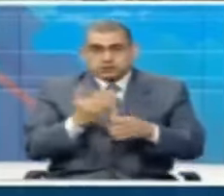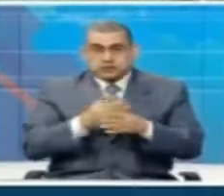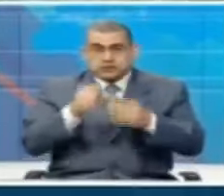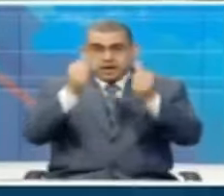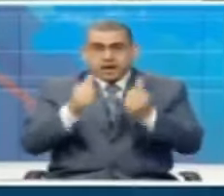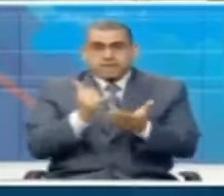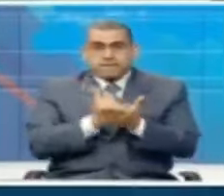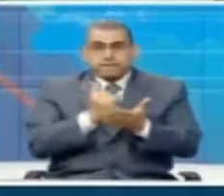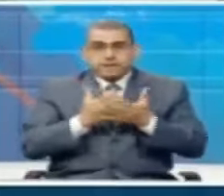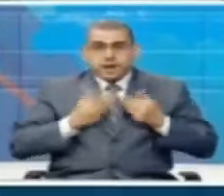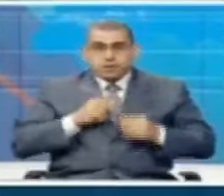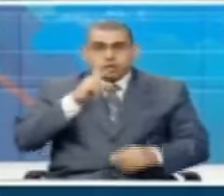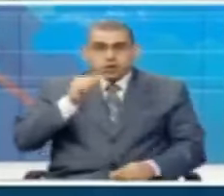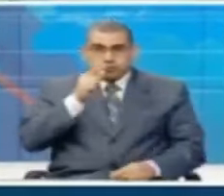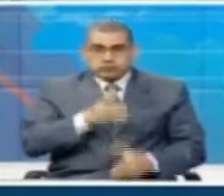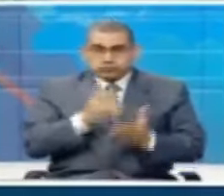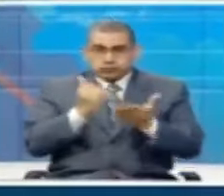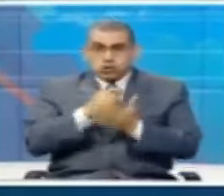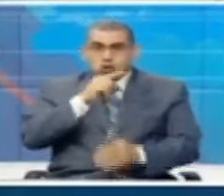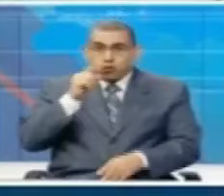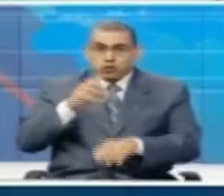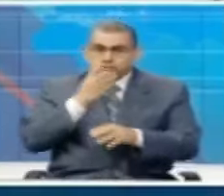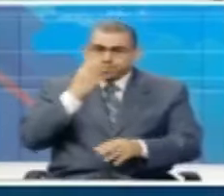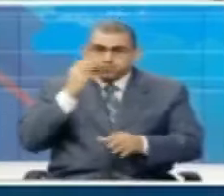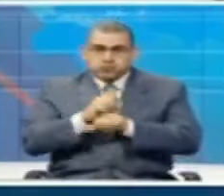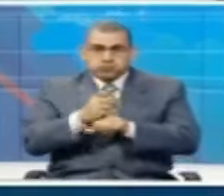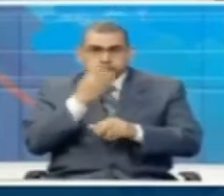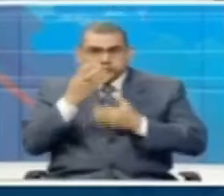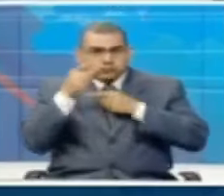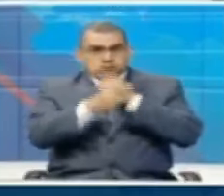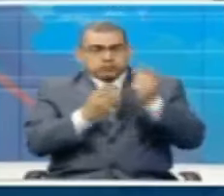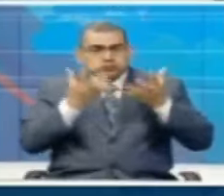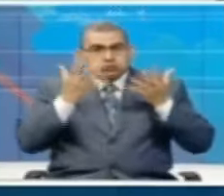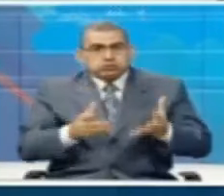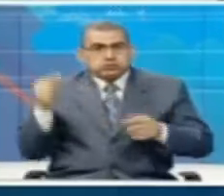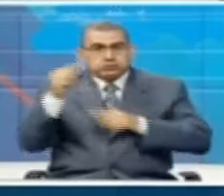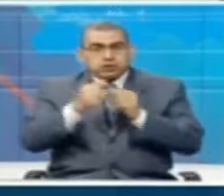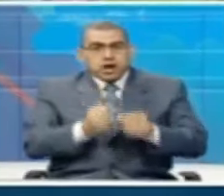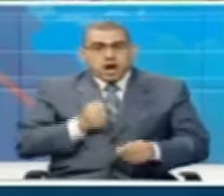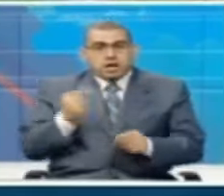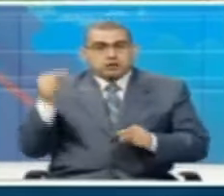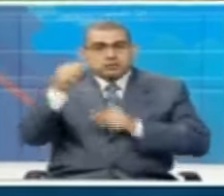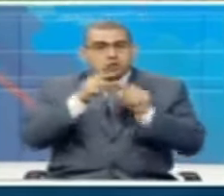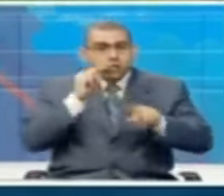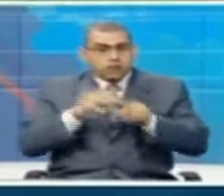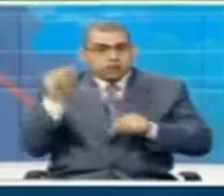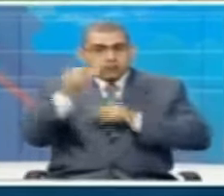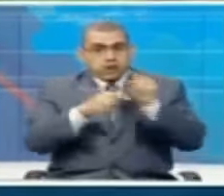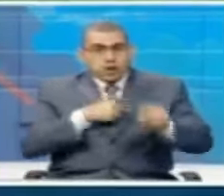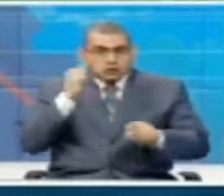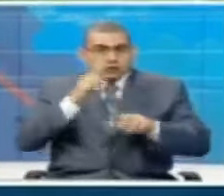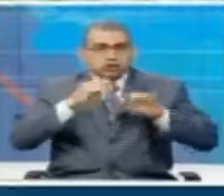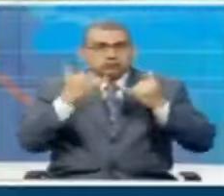إعلان مسؤول أمني أوكراني كبير أن روسيا كثفت ضرباتها على شبكة السكك الحديدية الأوكرانية بهدف